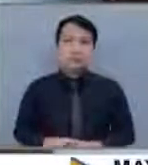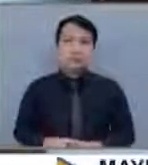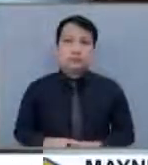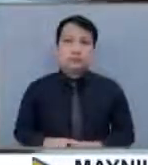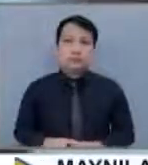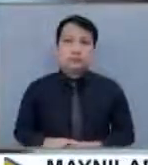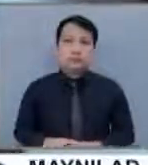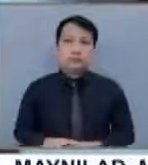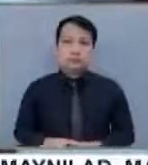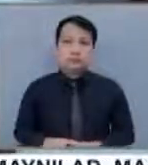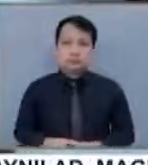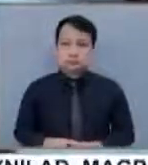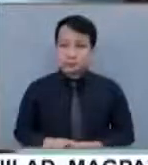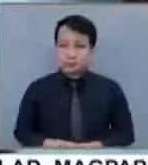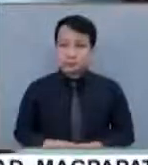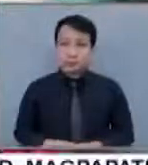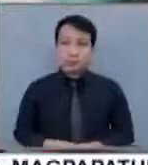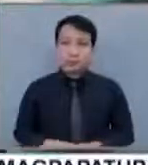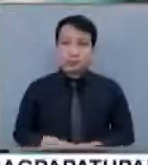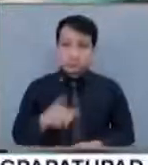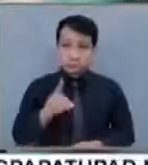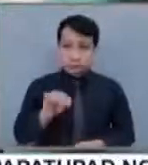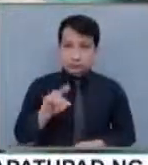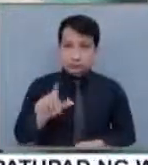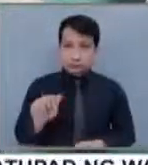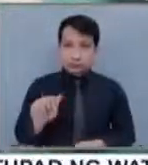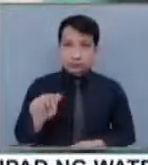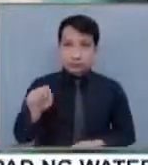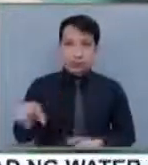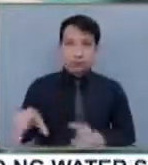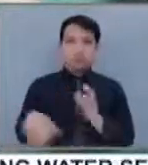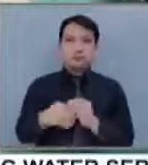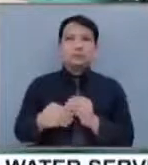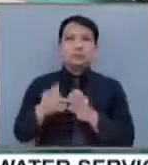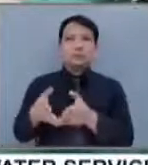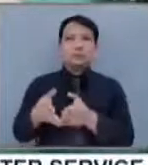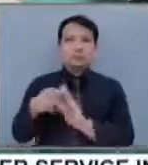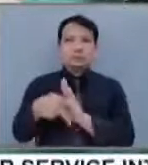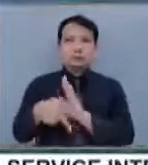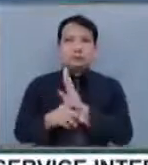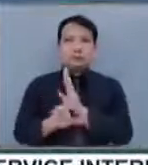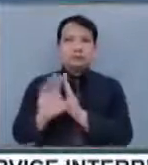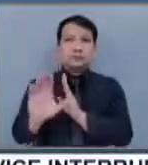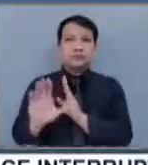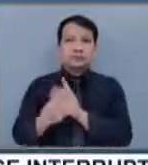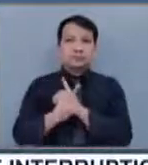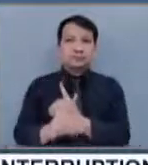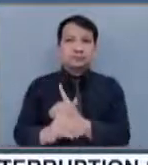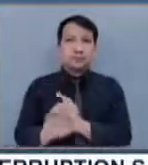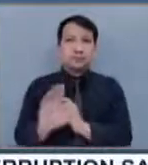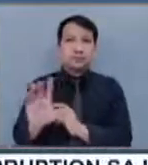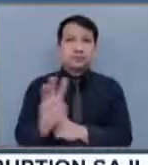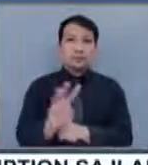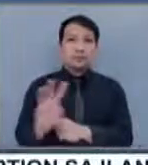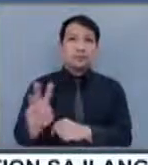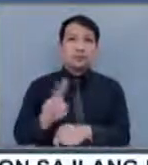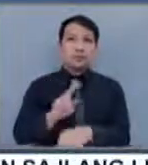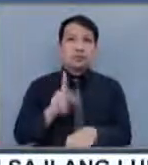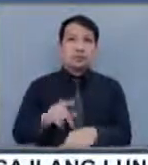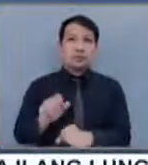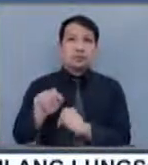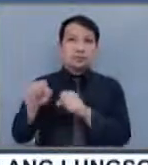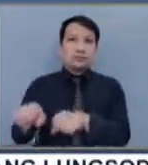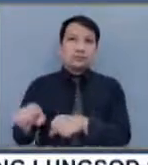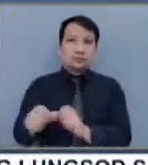Tiniyak ng Department of Foreign Affairs na plantsado na ang kanilang strategic policy para depensahan ang West Philippine Sea. Katawang ang National